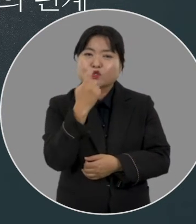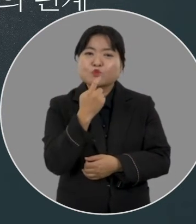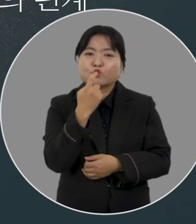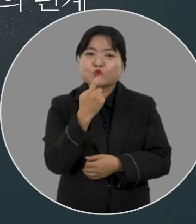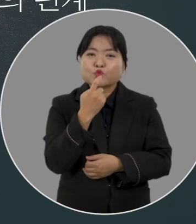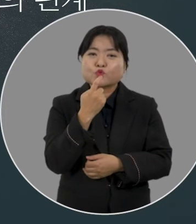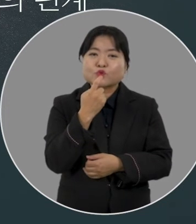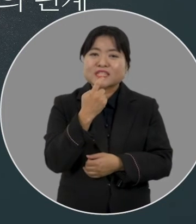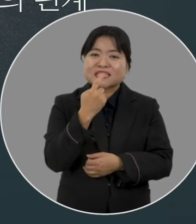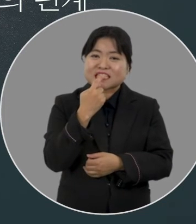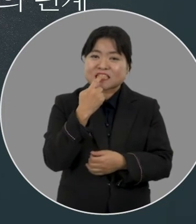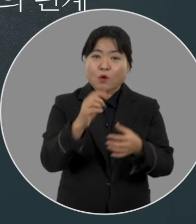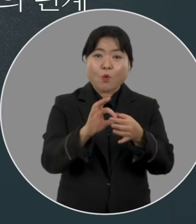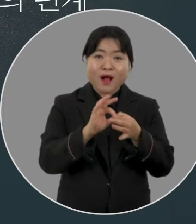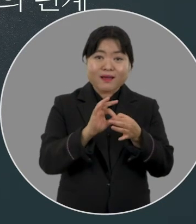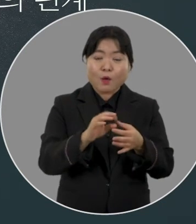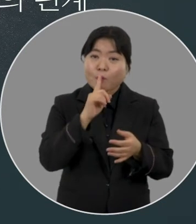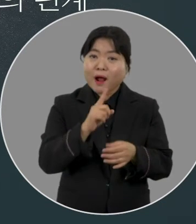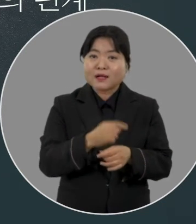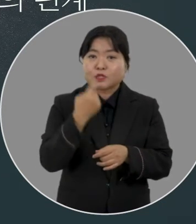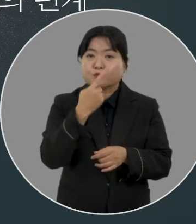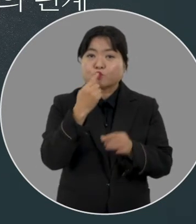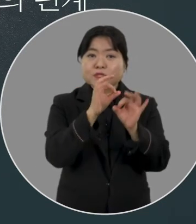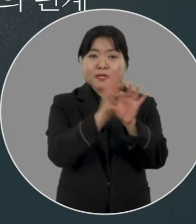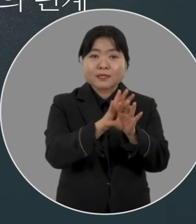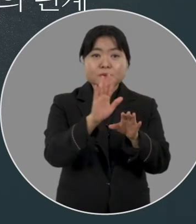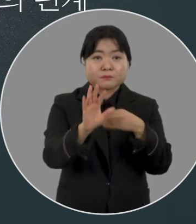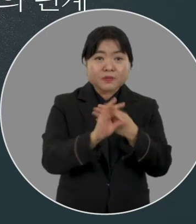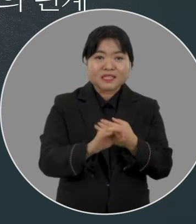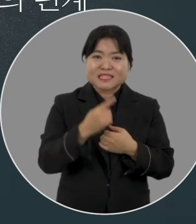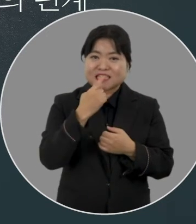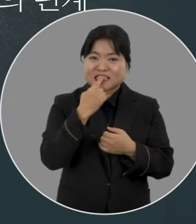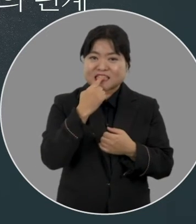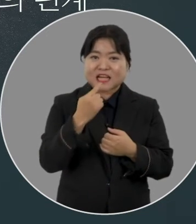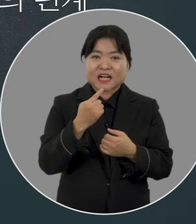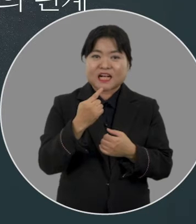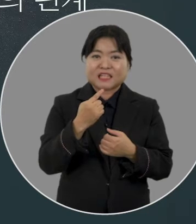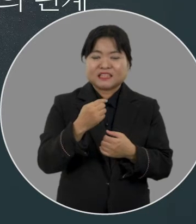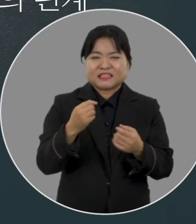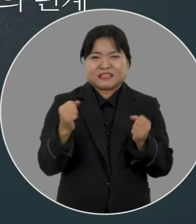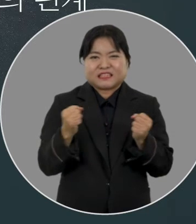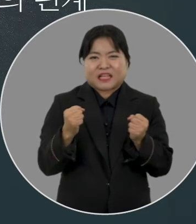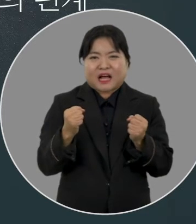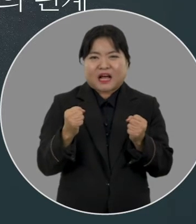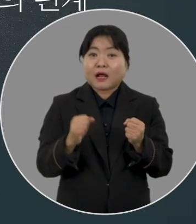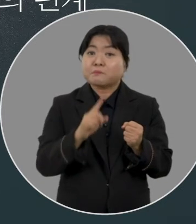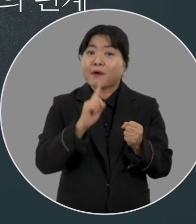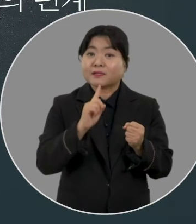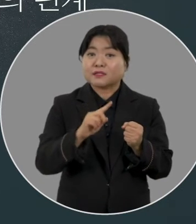입술, 이의 관계라고 해서 입술이 사라지고 나면 치아가 실이다라고 하는